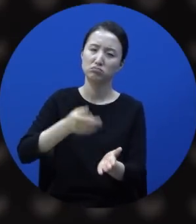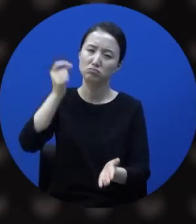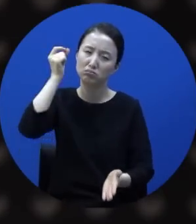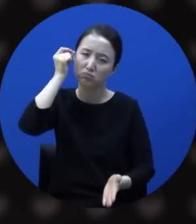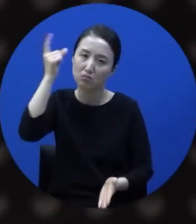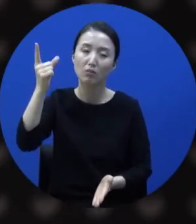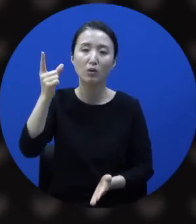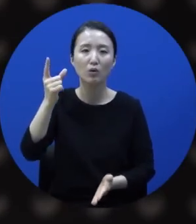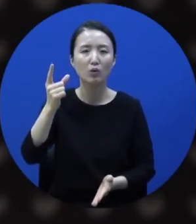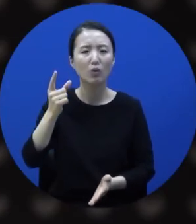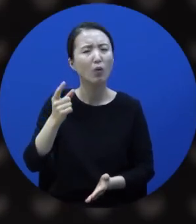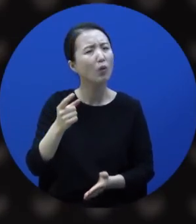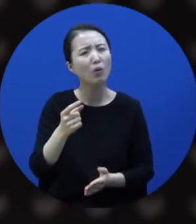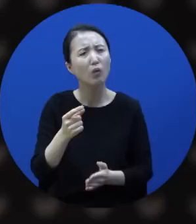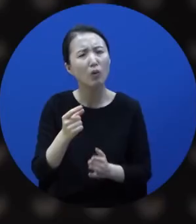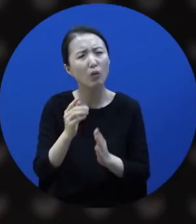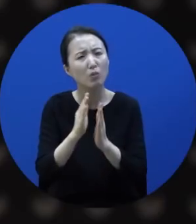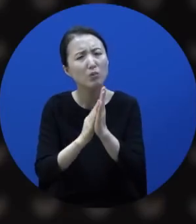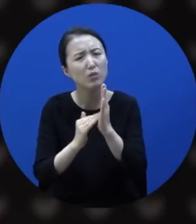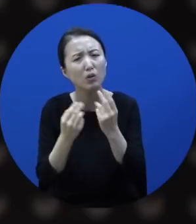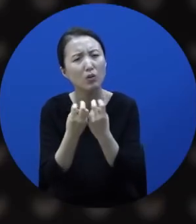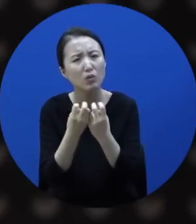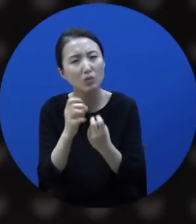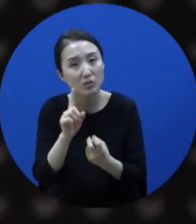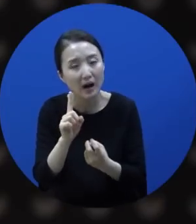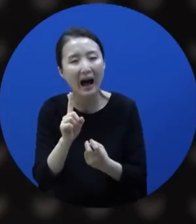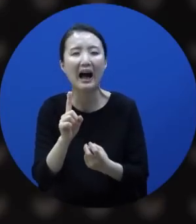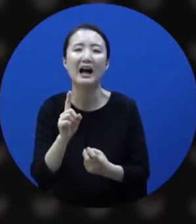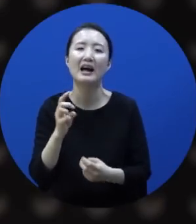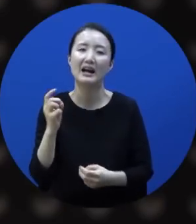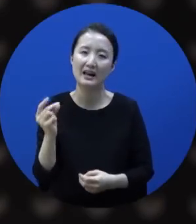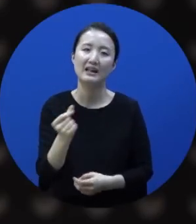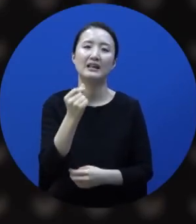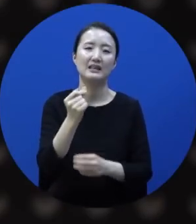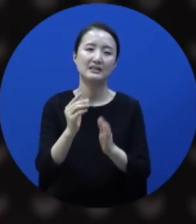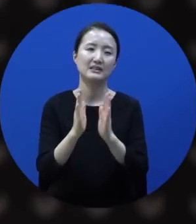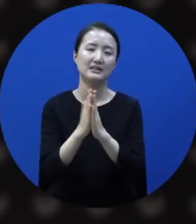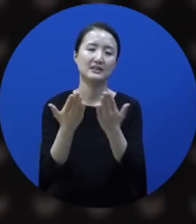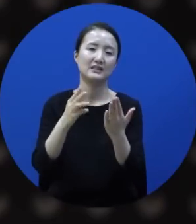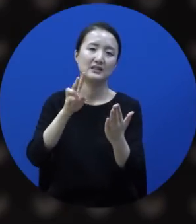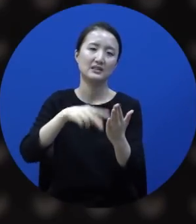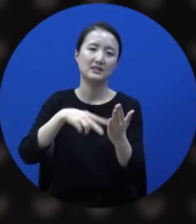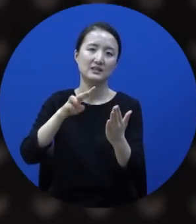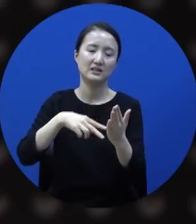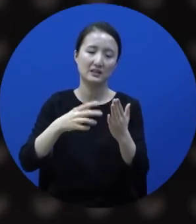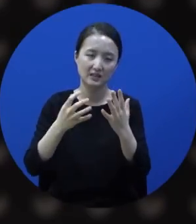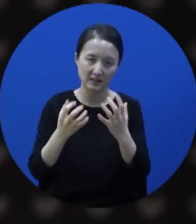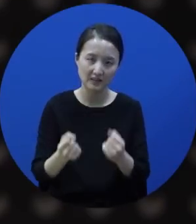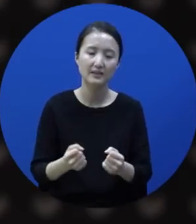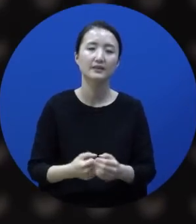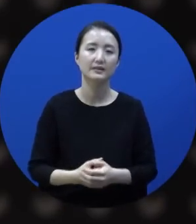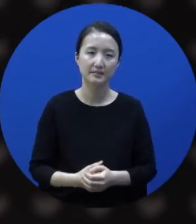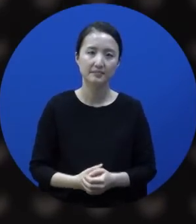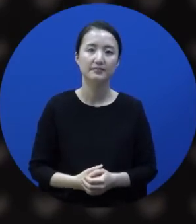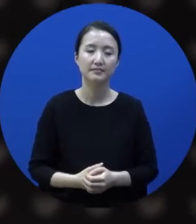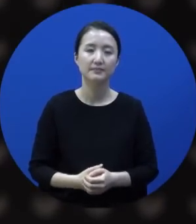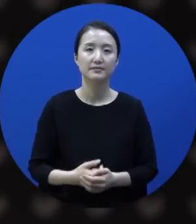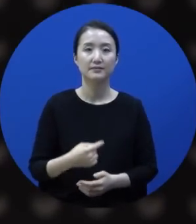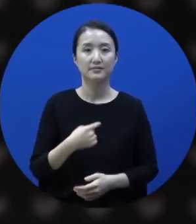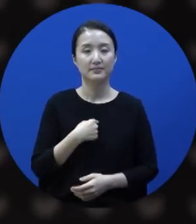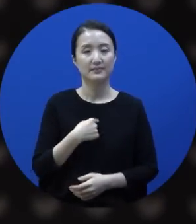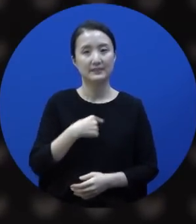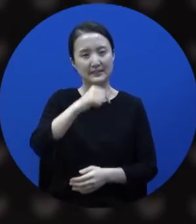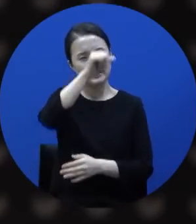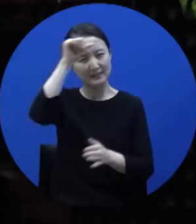친구들의 공통점이 다 책을 많이 읽고 있더라고요. 그리고 제가 인생에서 가장 힘들었던 때, 가장 기뻤던 때를